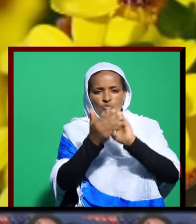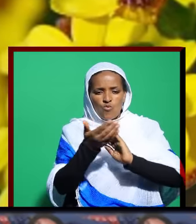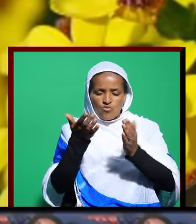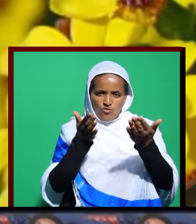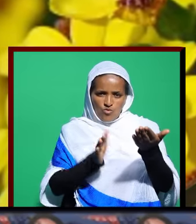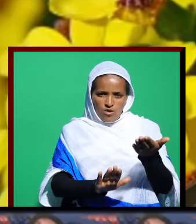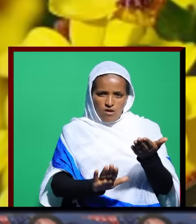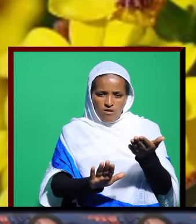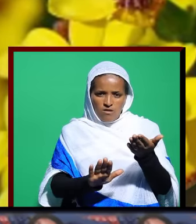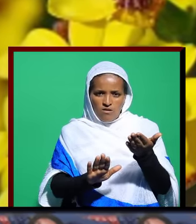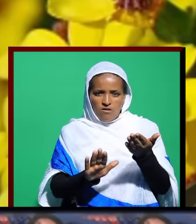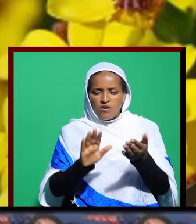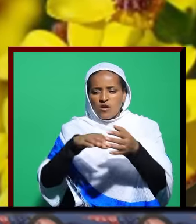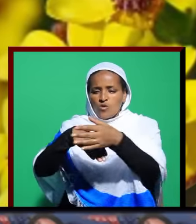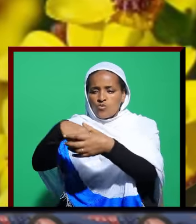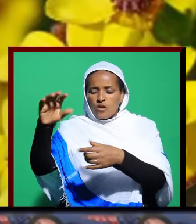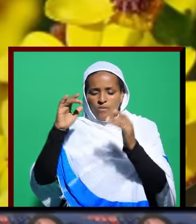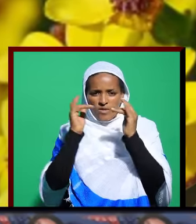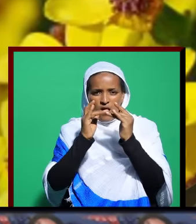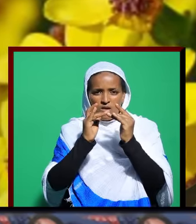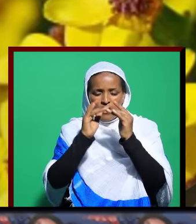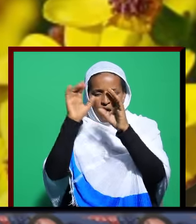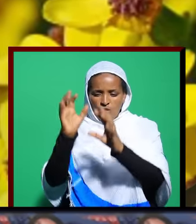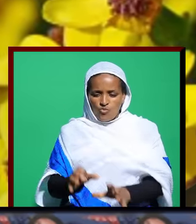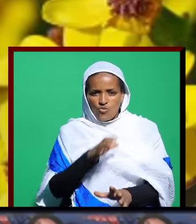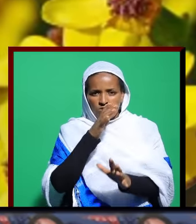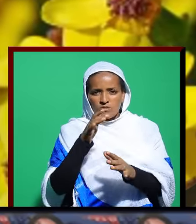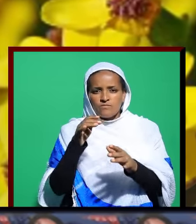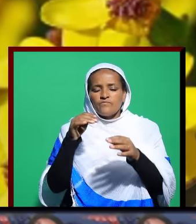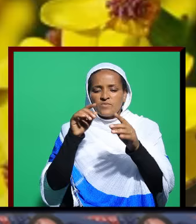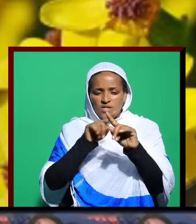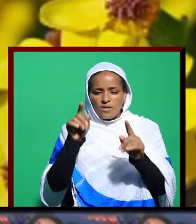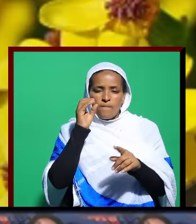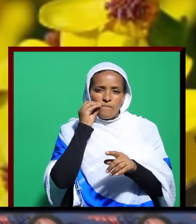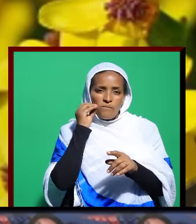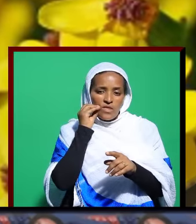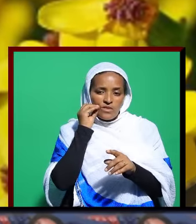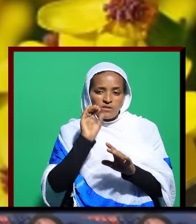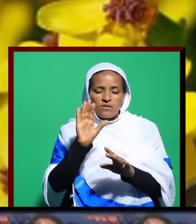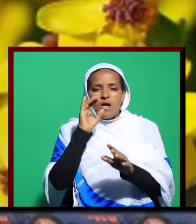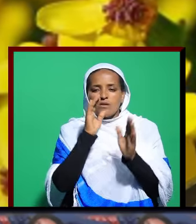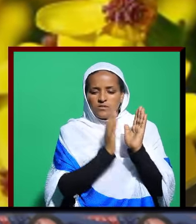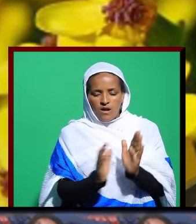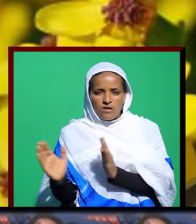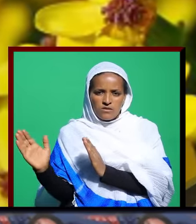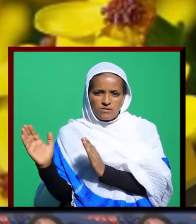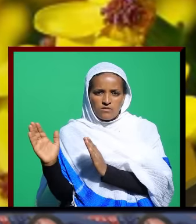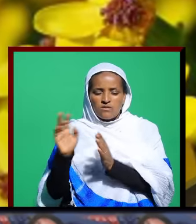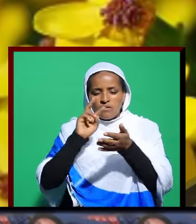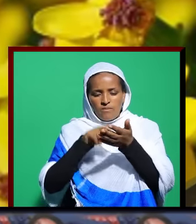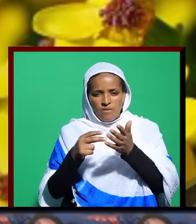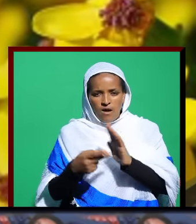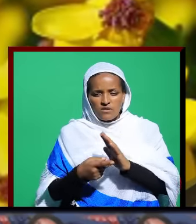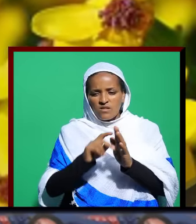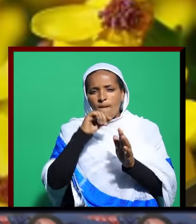እንደመሆኑ ትሞታለህ፣ አይ ከወጣህበት አልጋ አትወርድም፣ ትሞታለህ በዚሁ ነገር ግን ቤትህን አስተካክል አለው። ንጉሥ ነው።